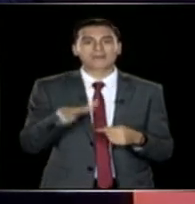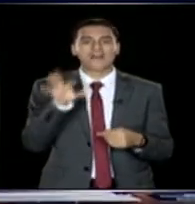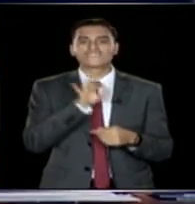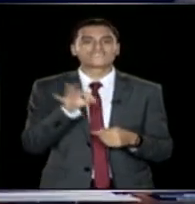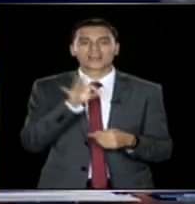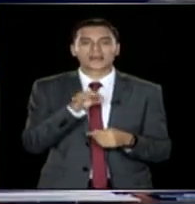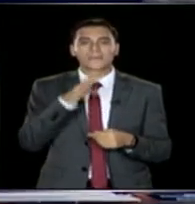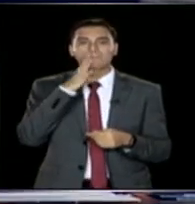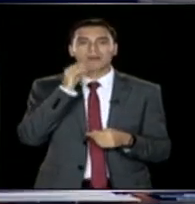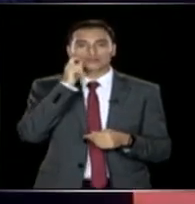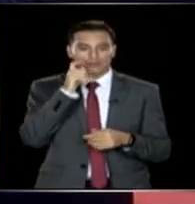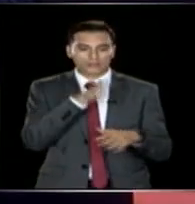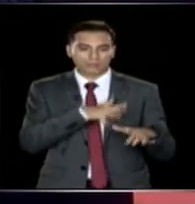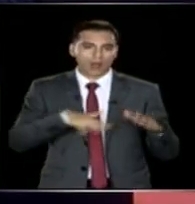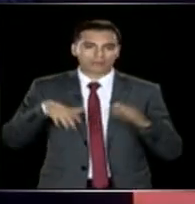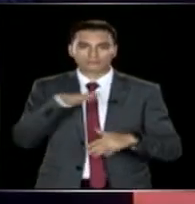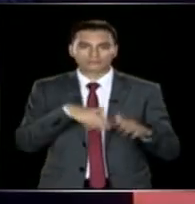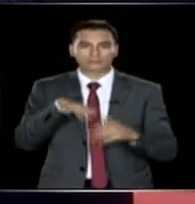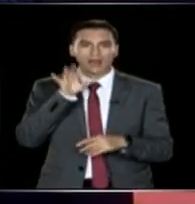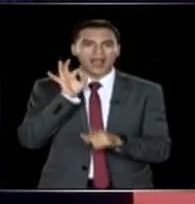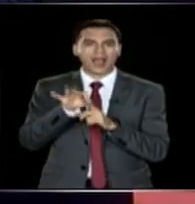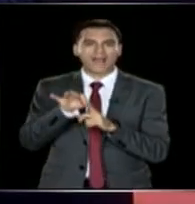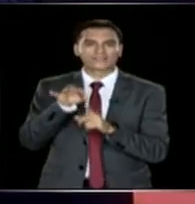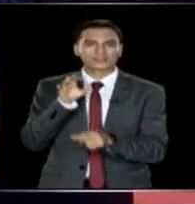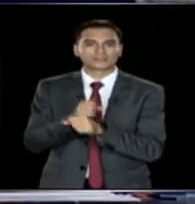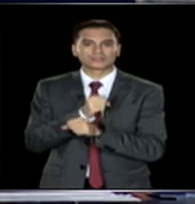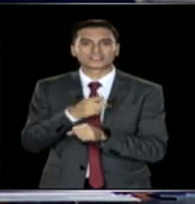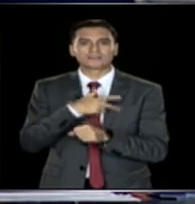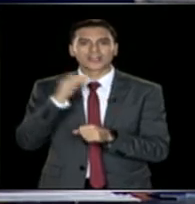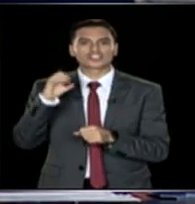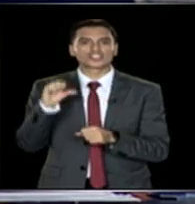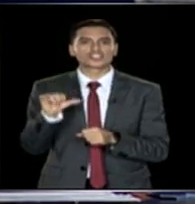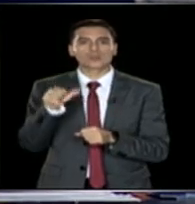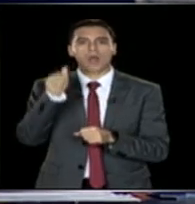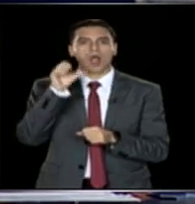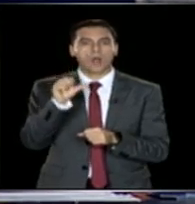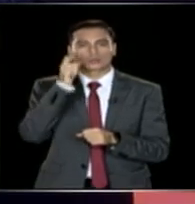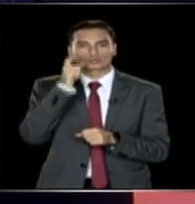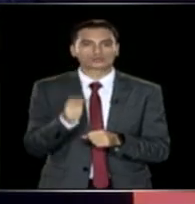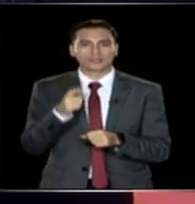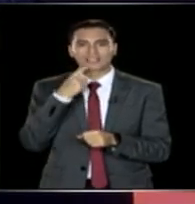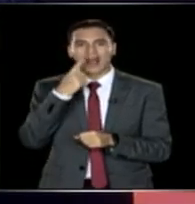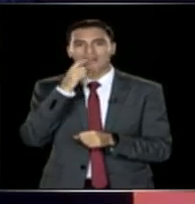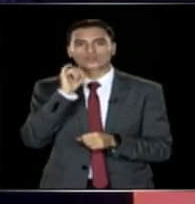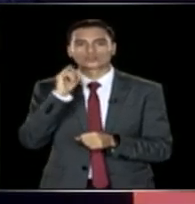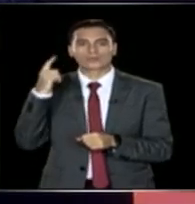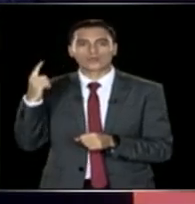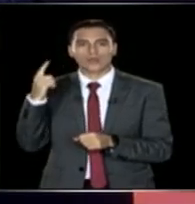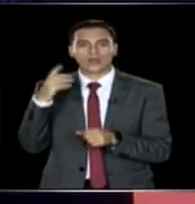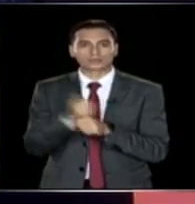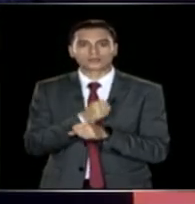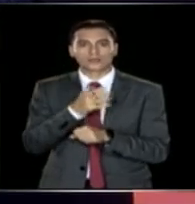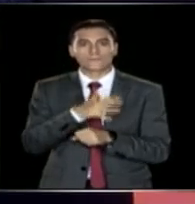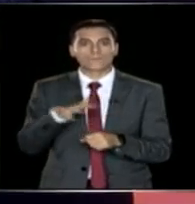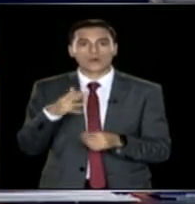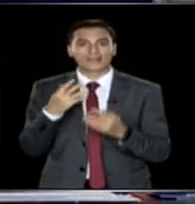اكتشفها ملاح برتغالي جواو دانوفا سنة 1501. إجابتك؟ المحيط